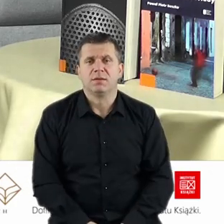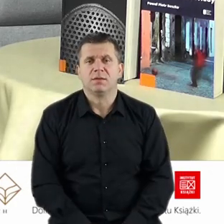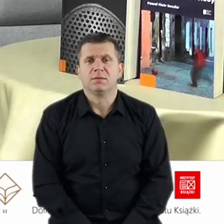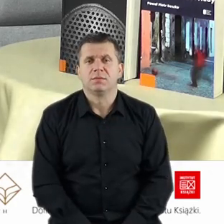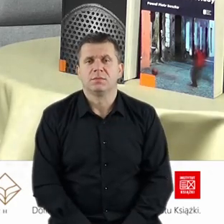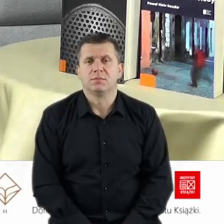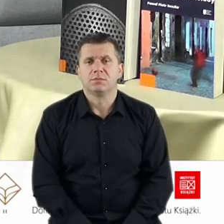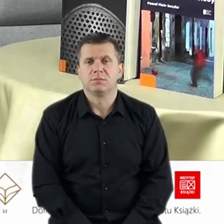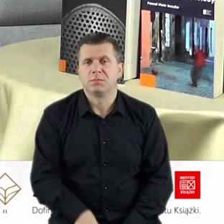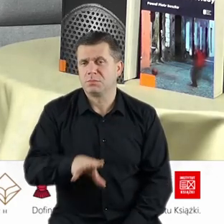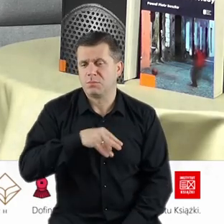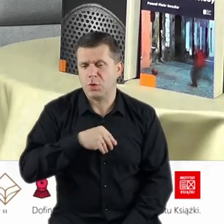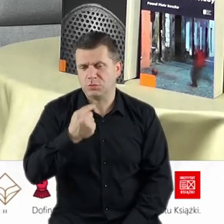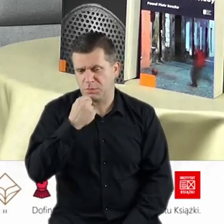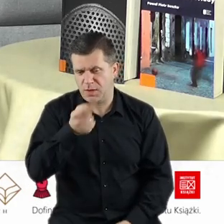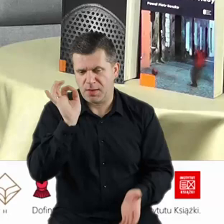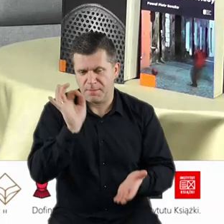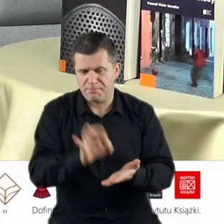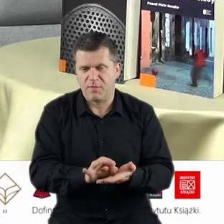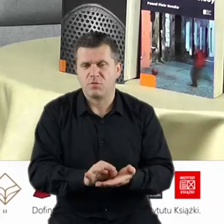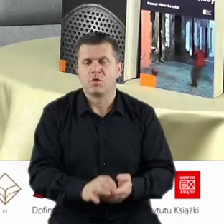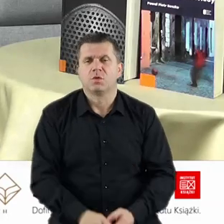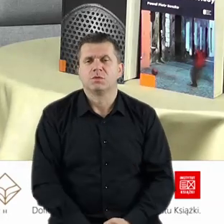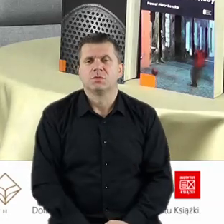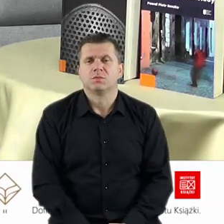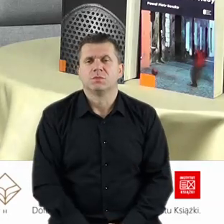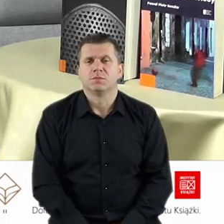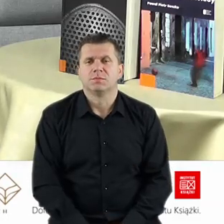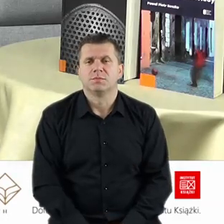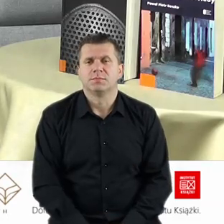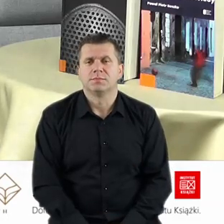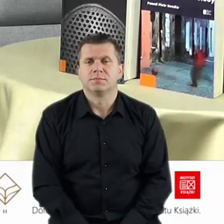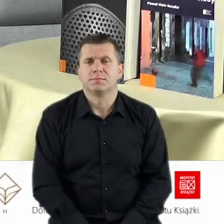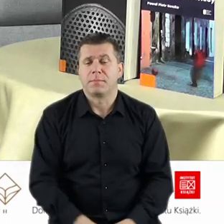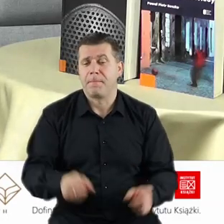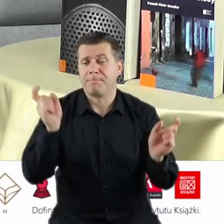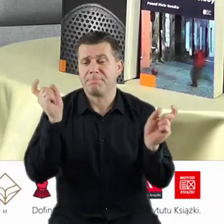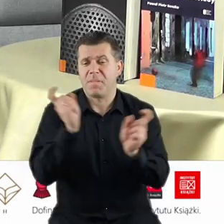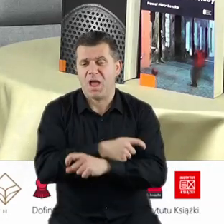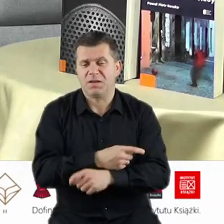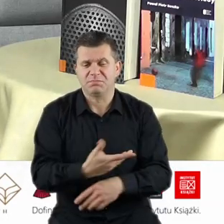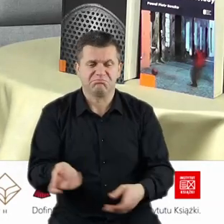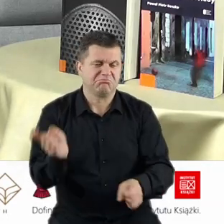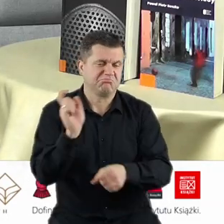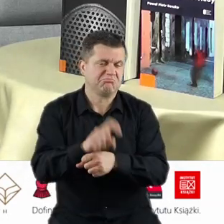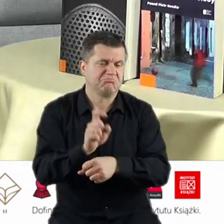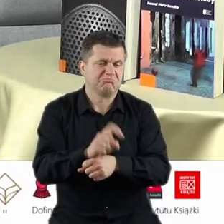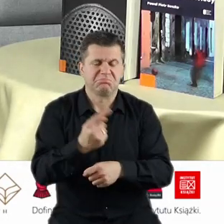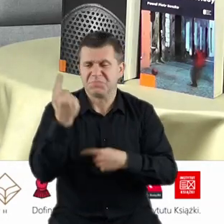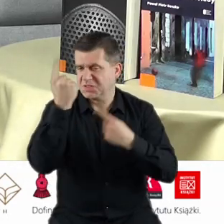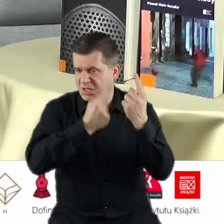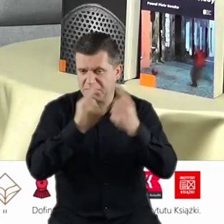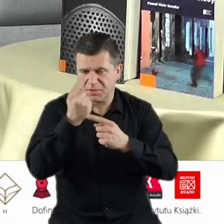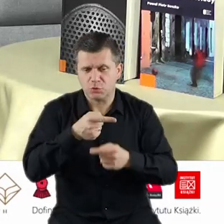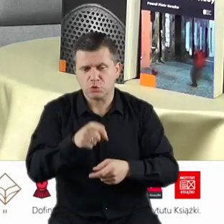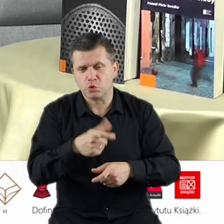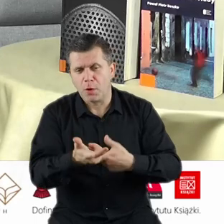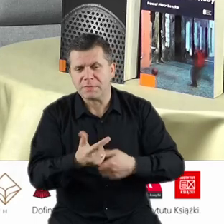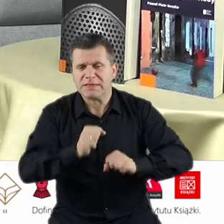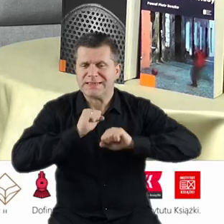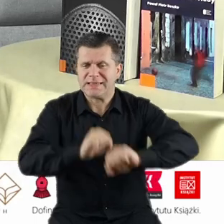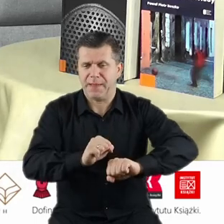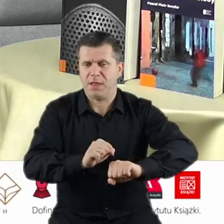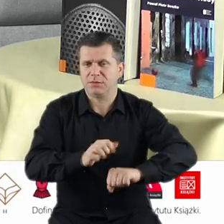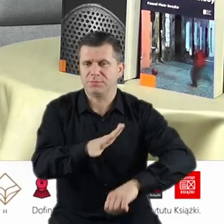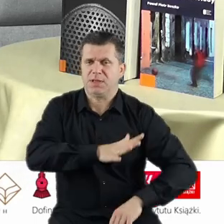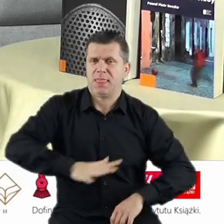I to, co można też powiedzieć z całą pewnością, to to, że państwu nie zależało na tym, żeby te tereny